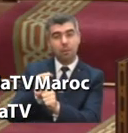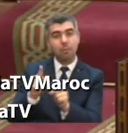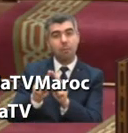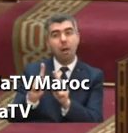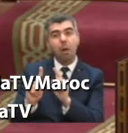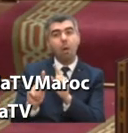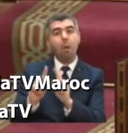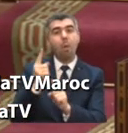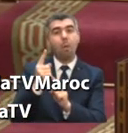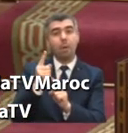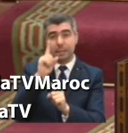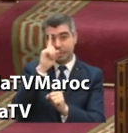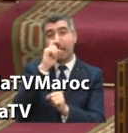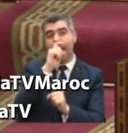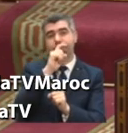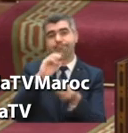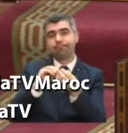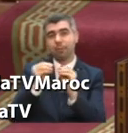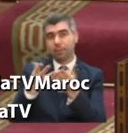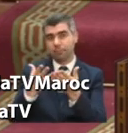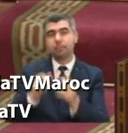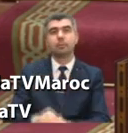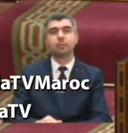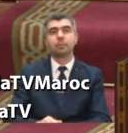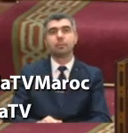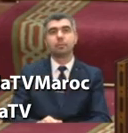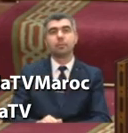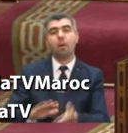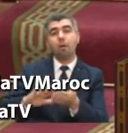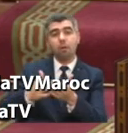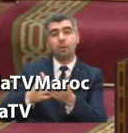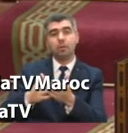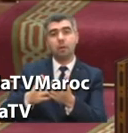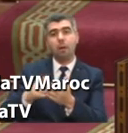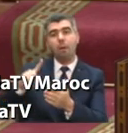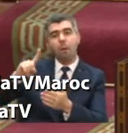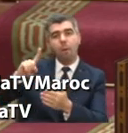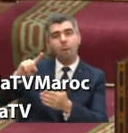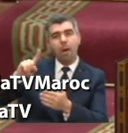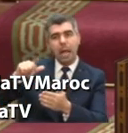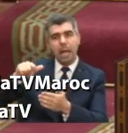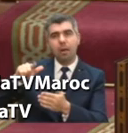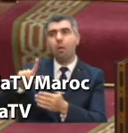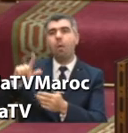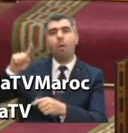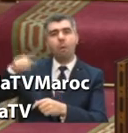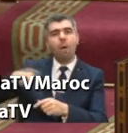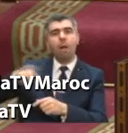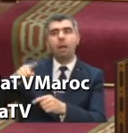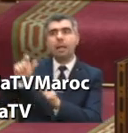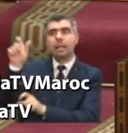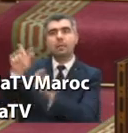الجائحة، وهو المجال الحيوي الذي يرتبط في نفس الوقت بالمعيش اليومي والجانب الاجتماعي وكذا بعجلة الاقتصاد